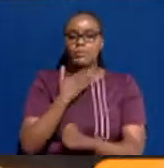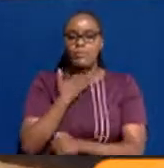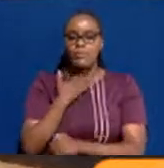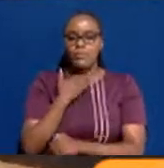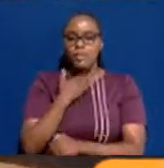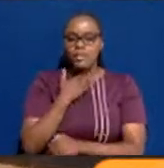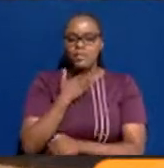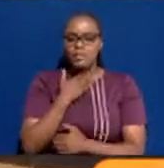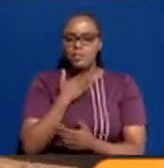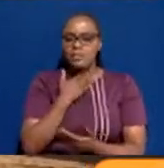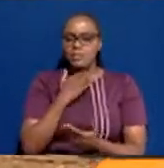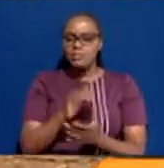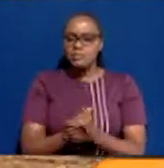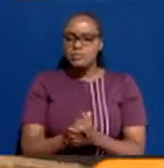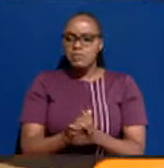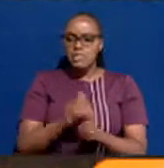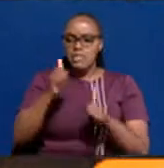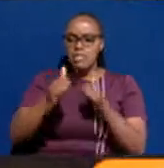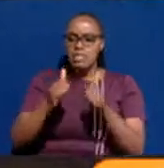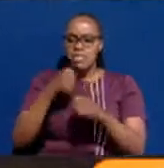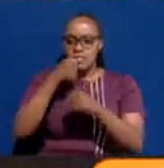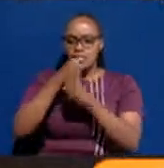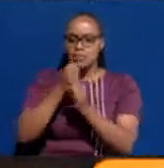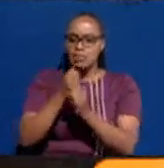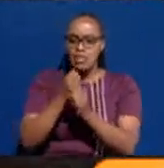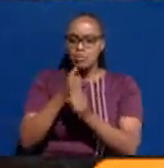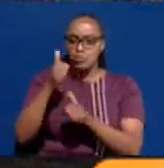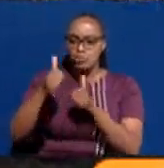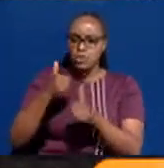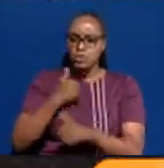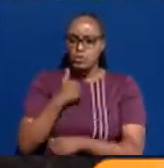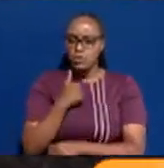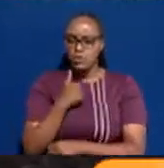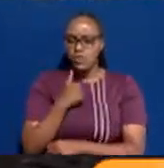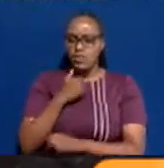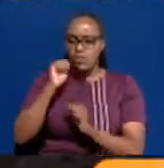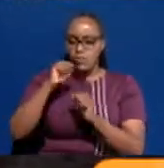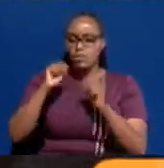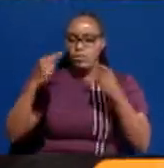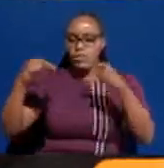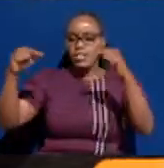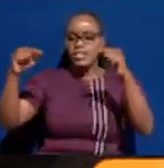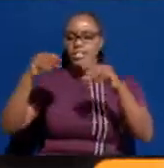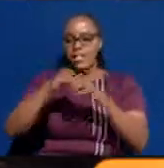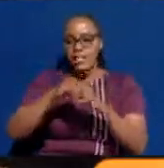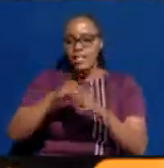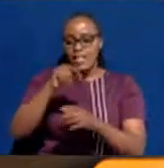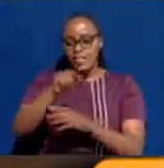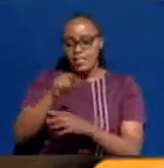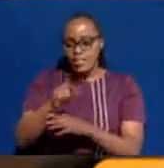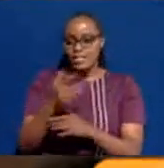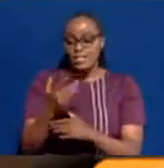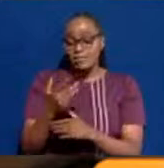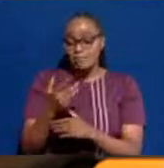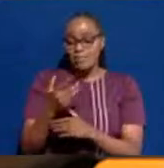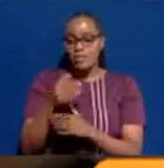ujipate hapo maybe in future. Na hivyo ndivyo tuliweza kuingia kwa real estate.